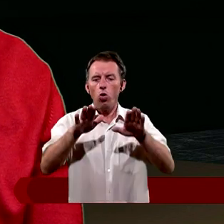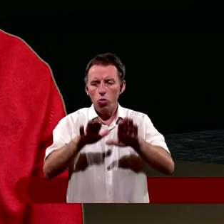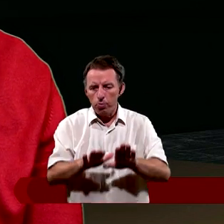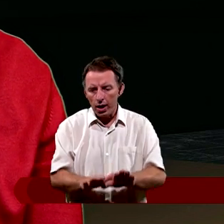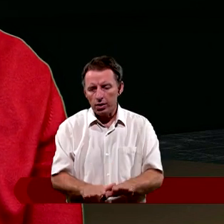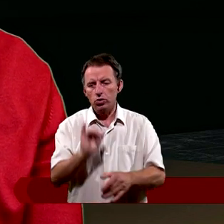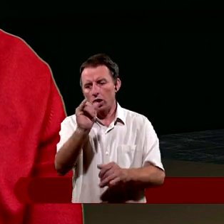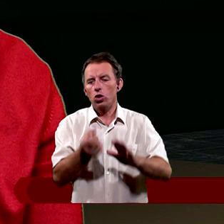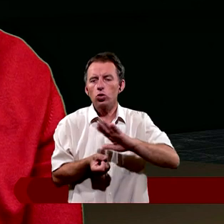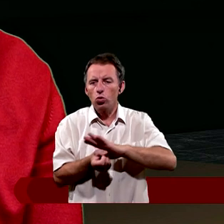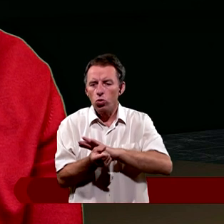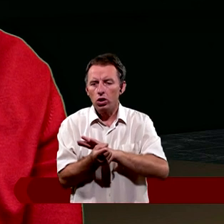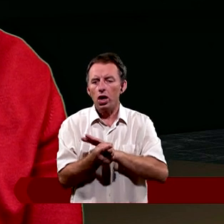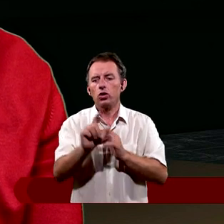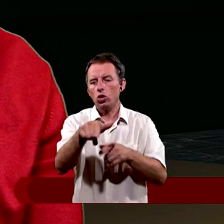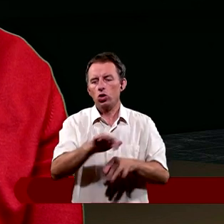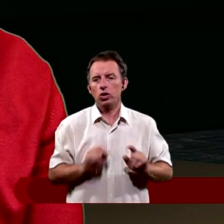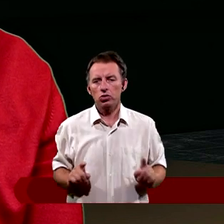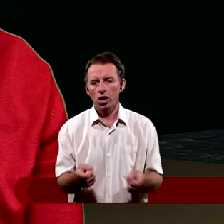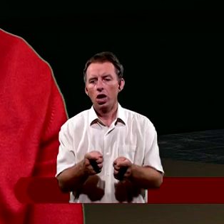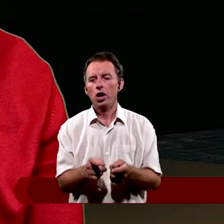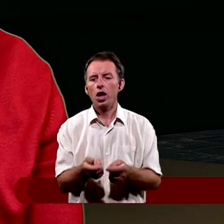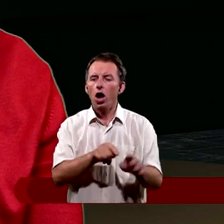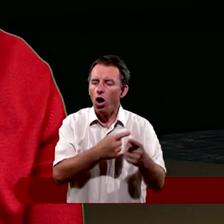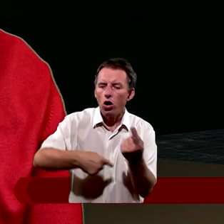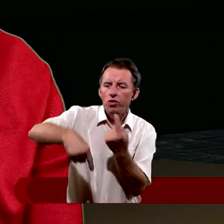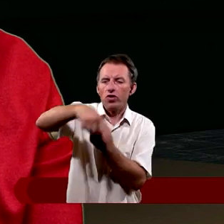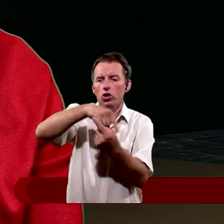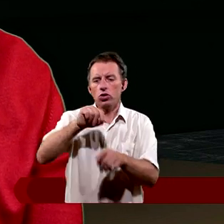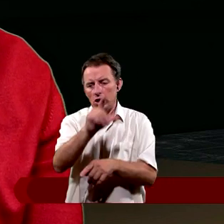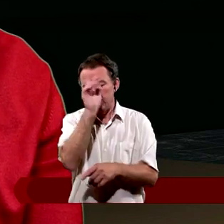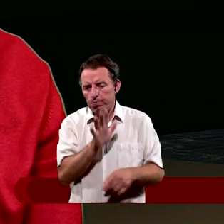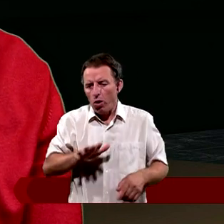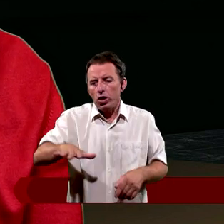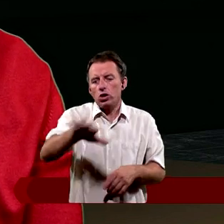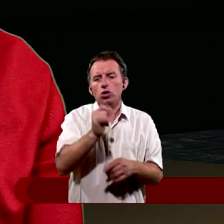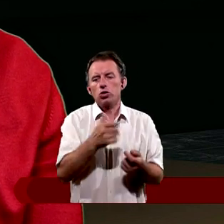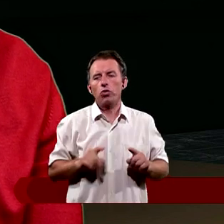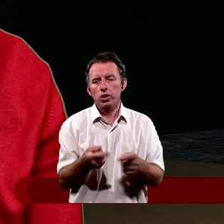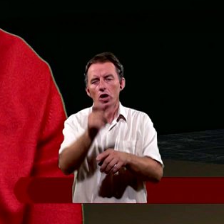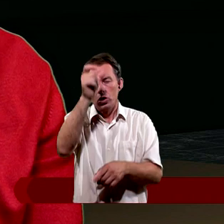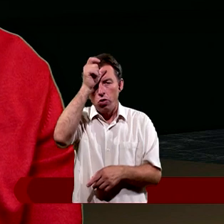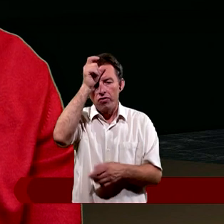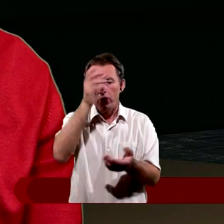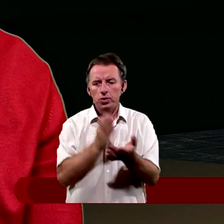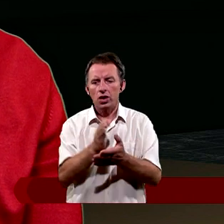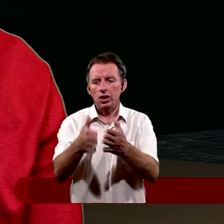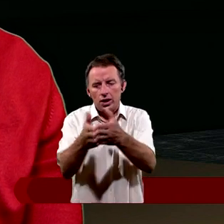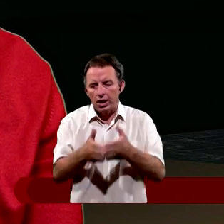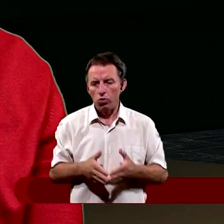o jego skutkach, no to co się dzieje? Odwrotność tej społeczności. Co się dzieje? Człowiek się